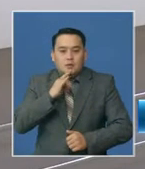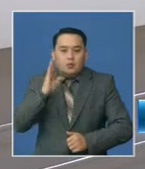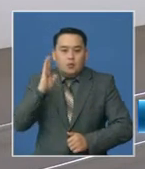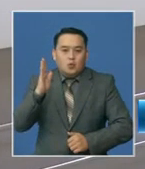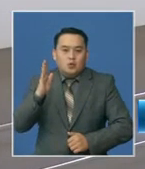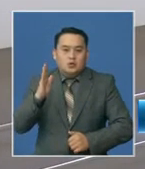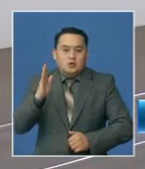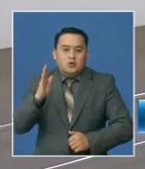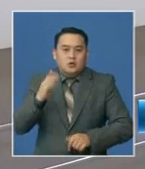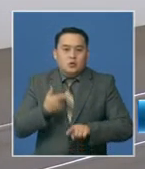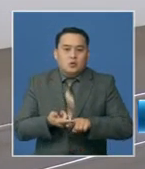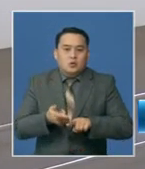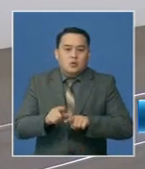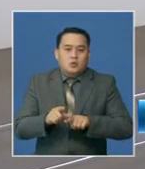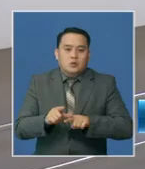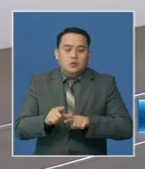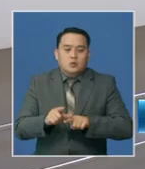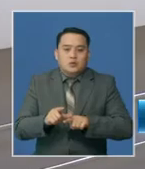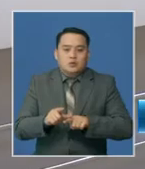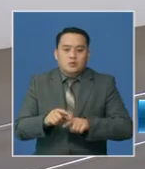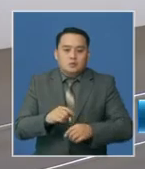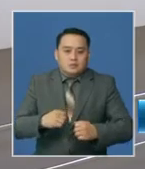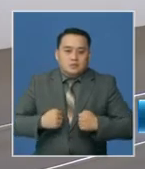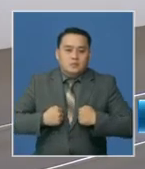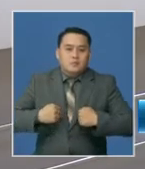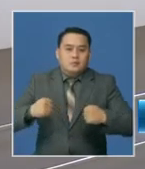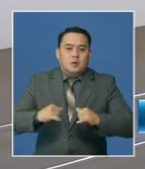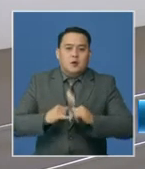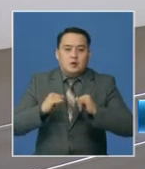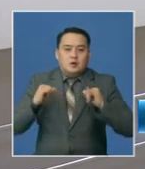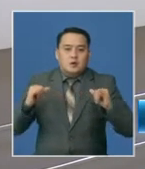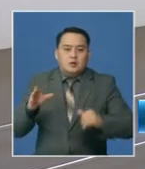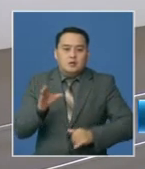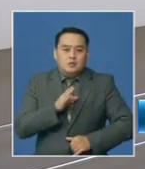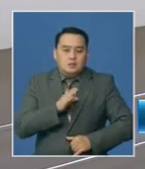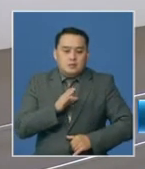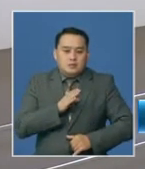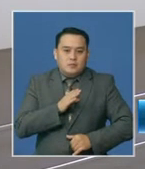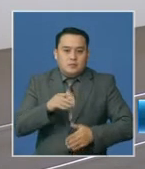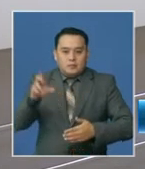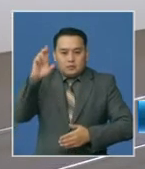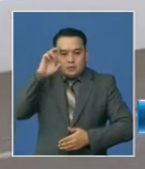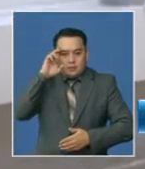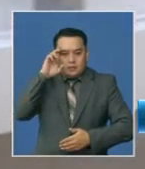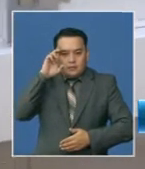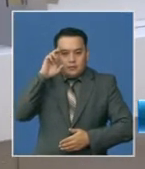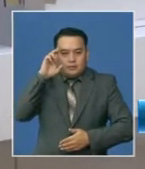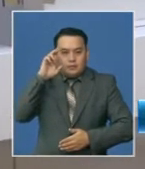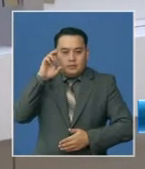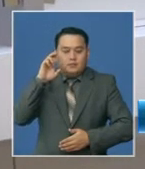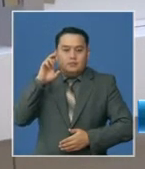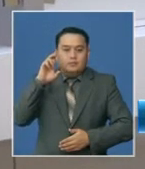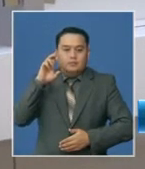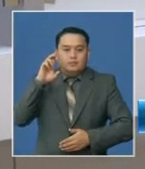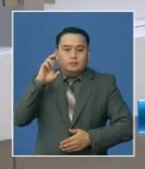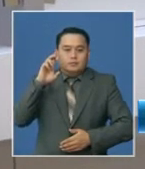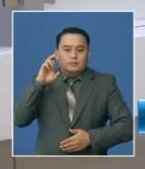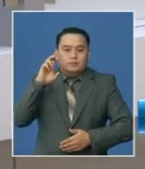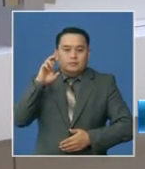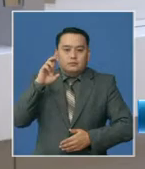проводимое мероприятие имеет очень большое воспитательное, патриотическое значение. Молодежь, которым